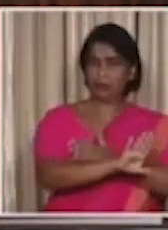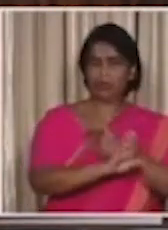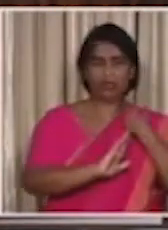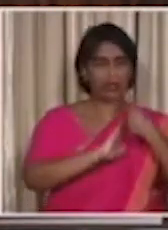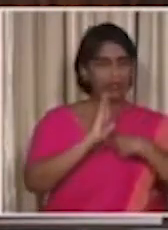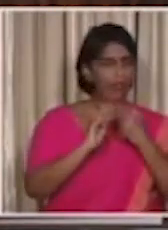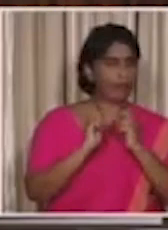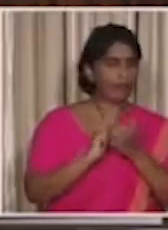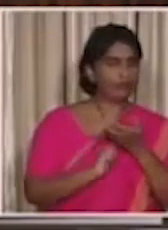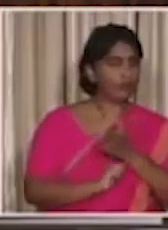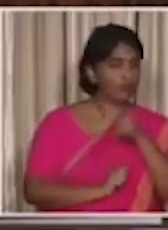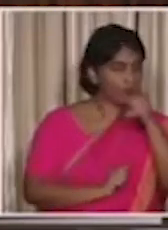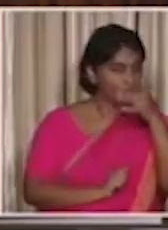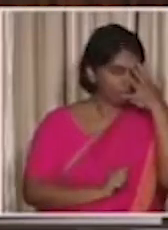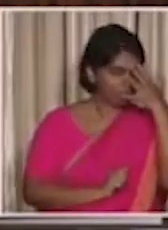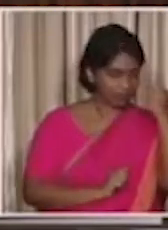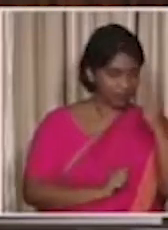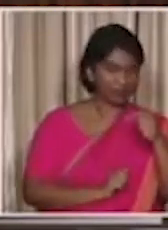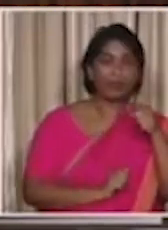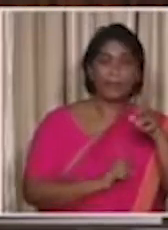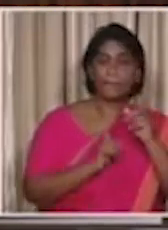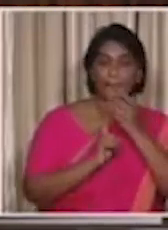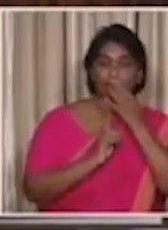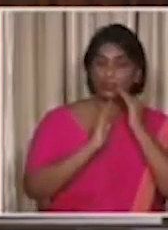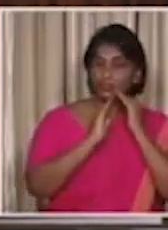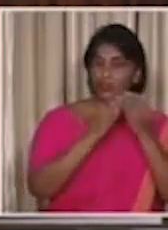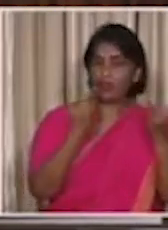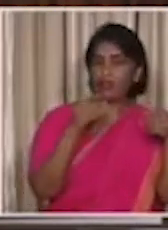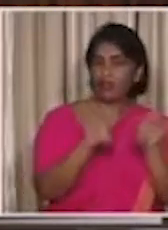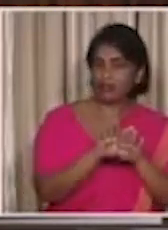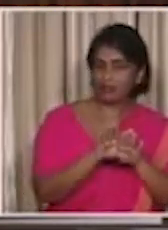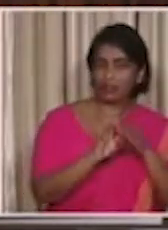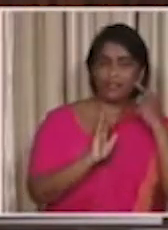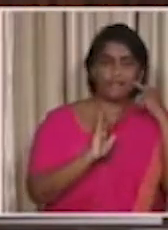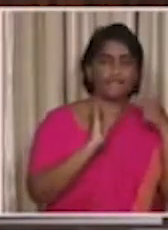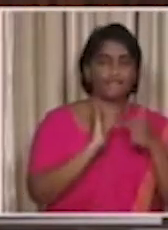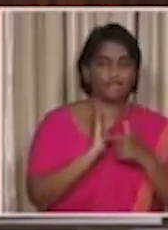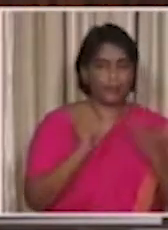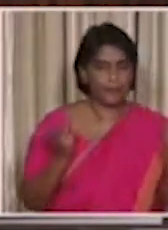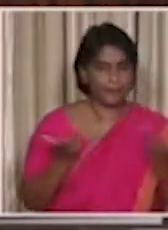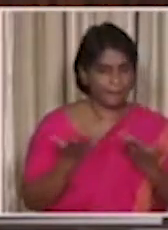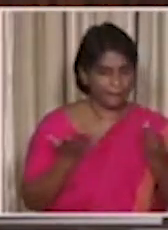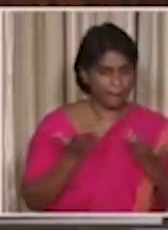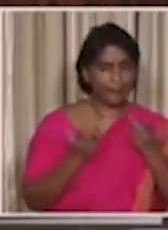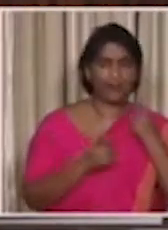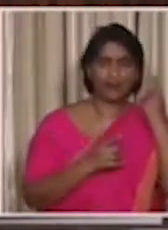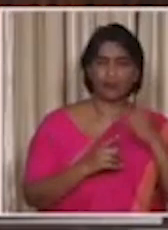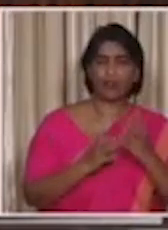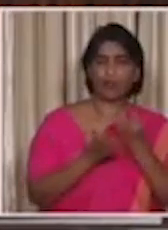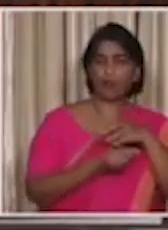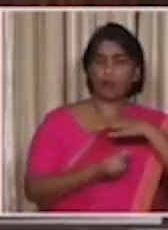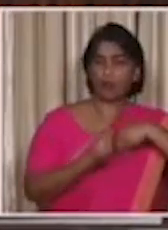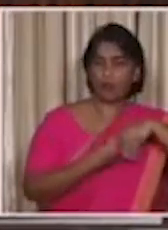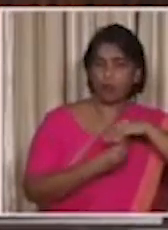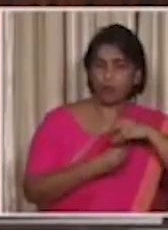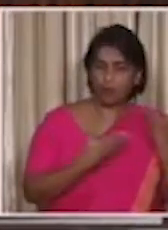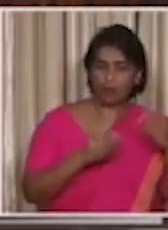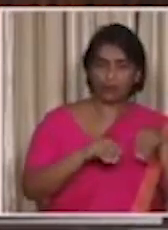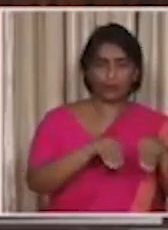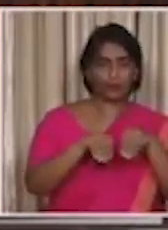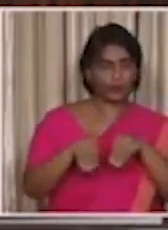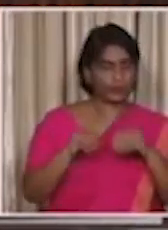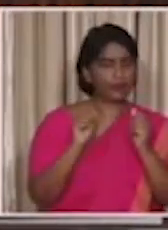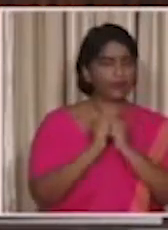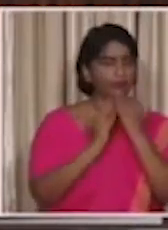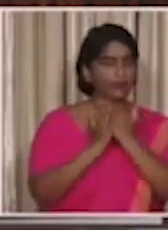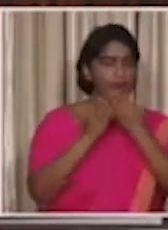තත්ත්වයත් ඔබට මතක ඇති. පාසල් වැහිලා විභාග පවත්වන්න බැරි වෙලා පොහොර නැතුව කෘෂිකර්මය වැවිලි